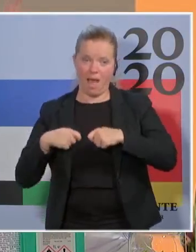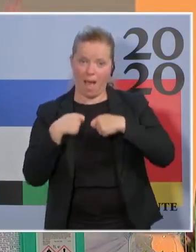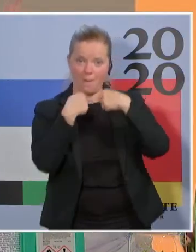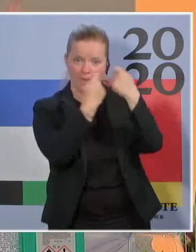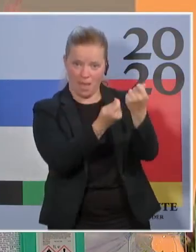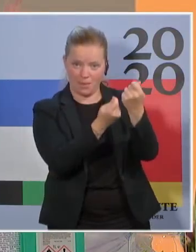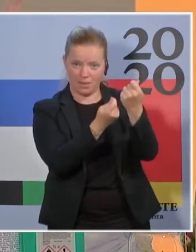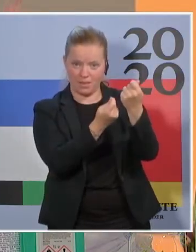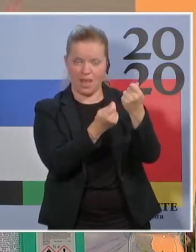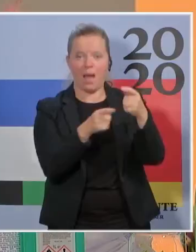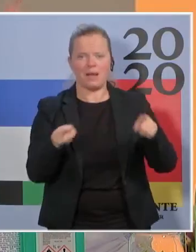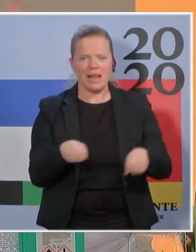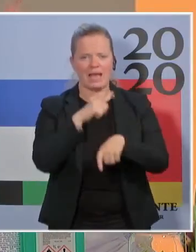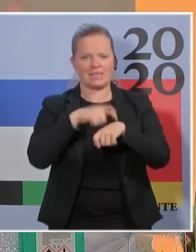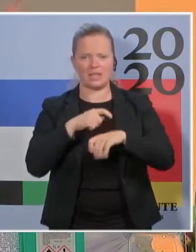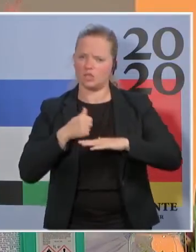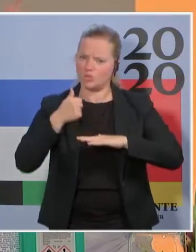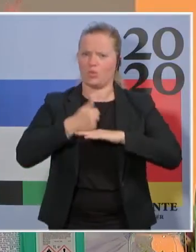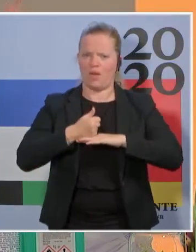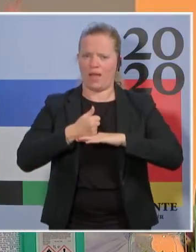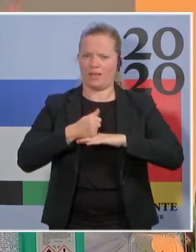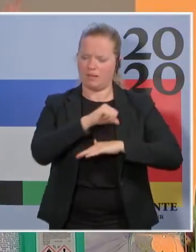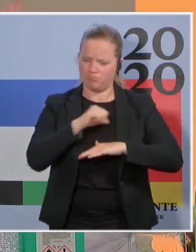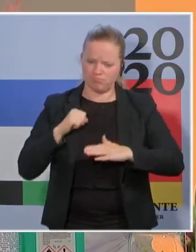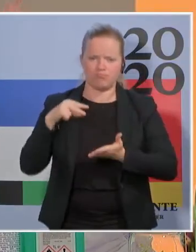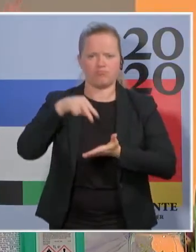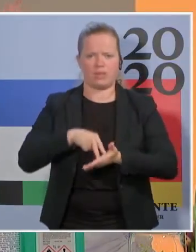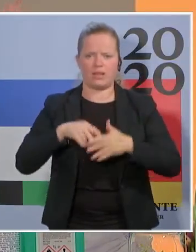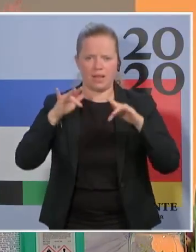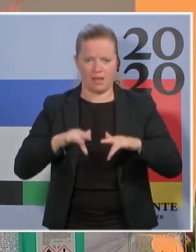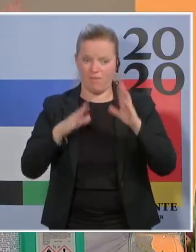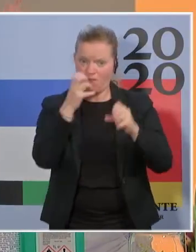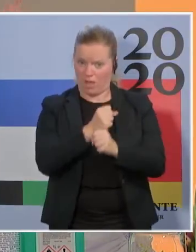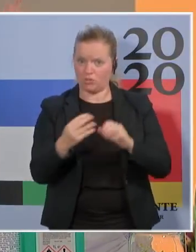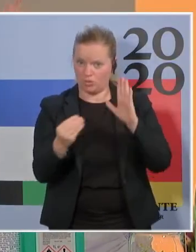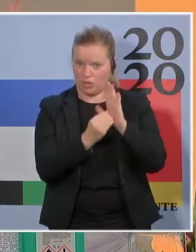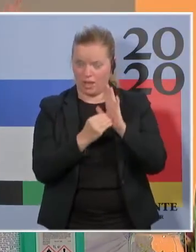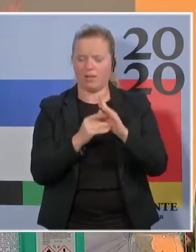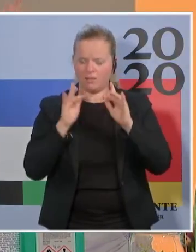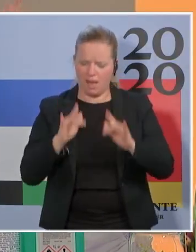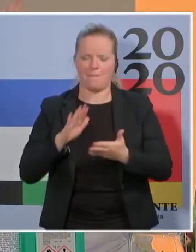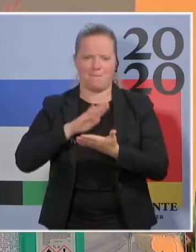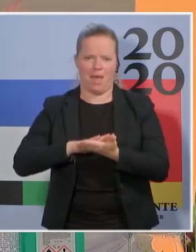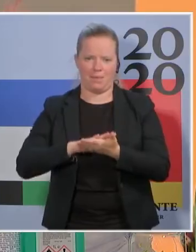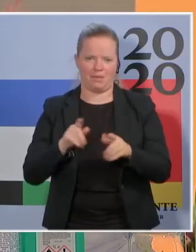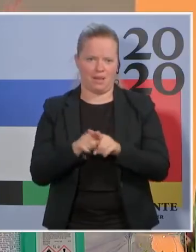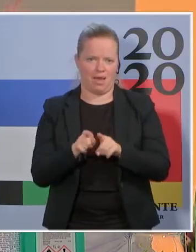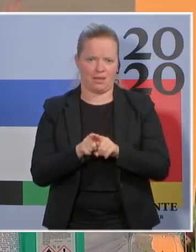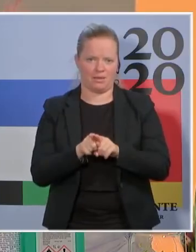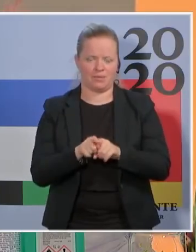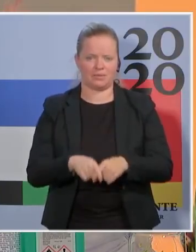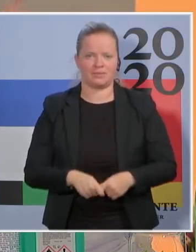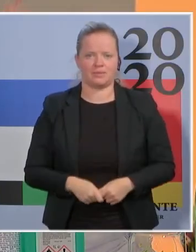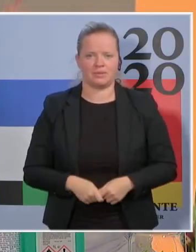gleichzeitig die Souveränität, auch die durch die Verfassung zum Ausdruck kommt, beizubehalten. Und sie wird in